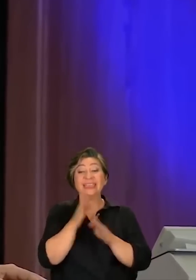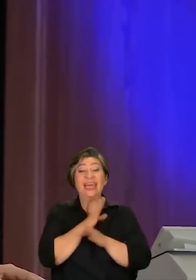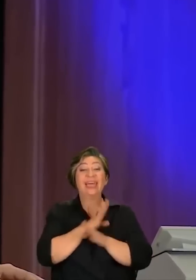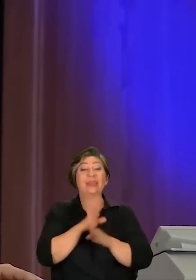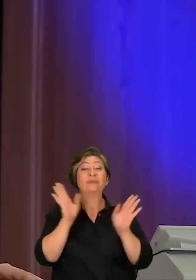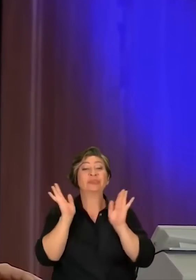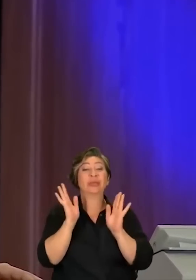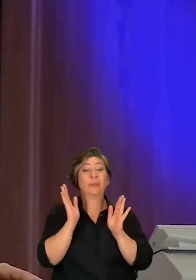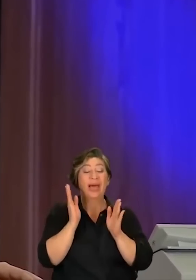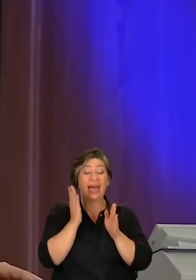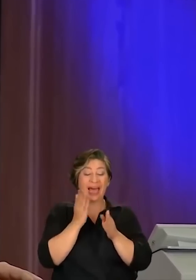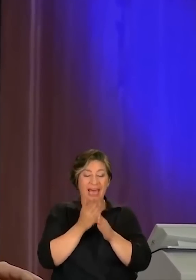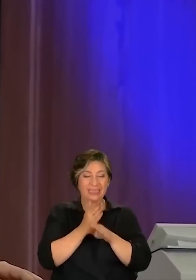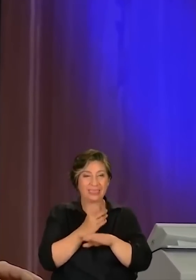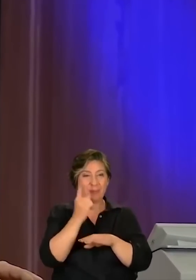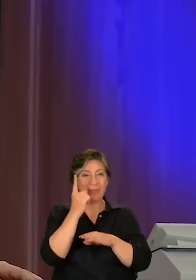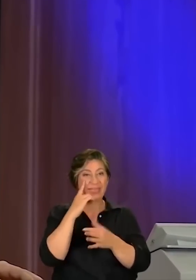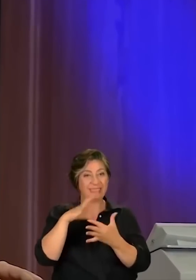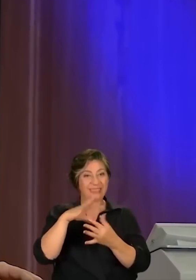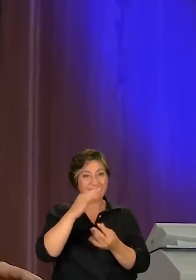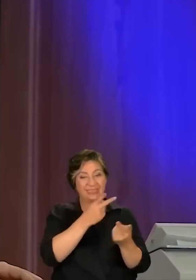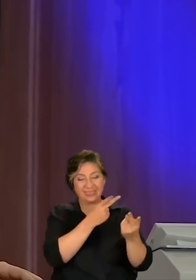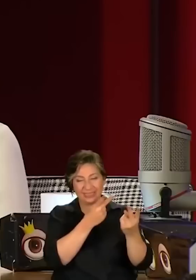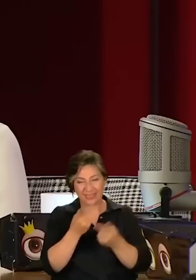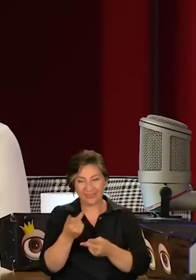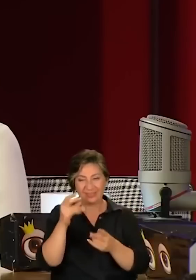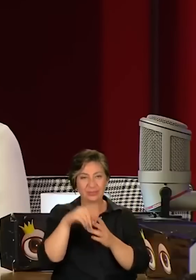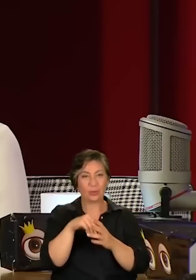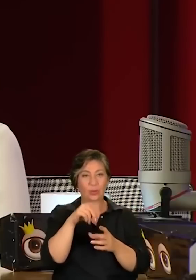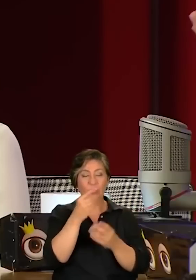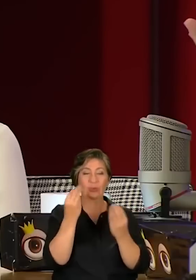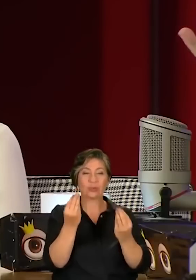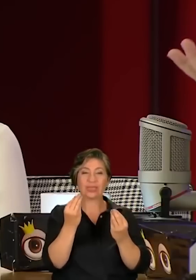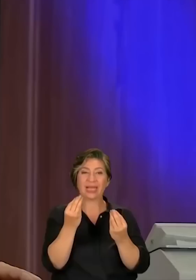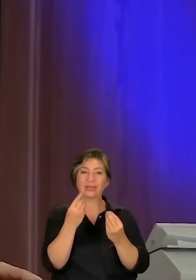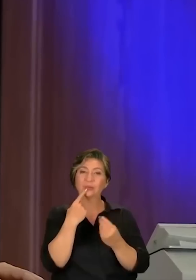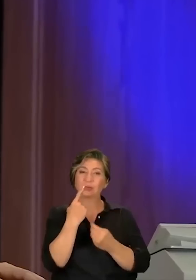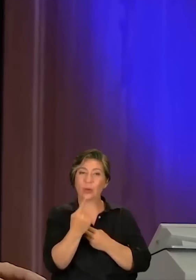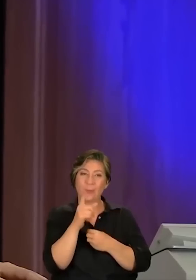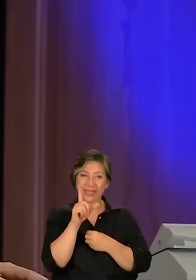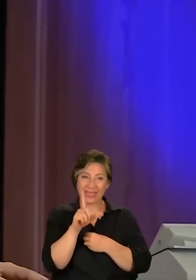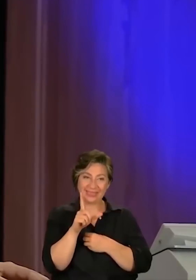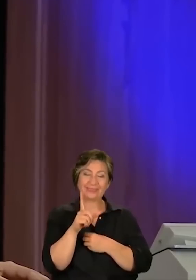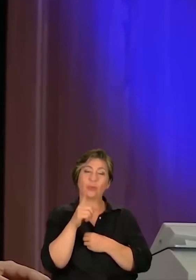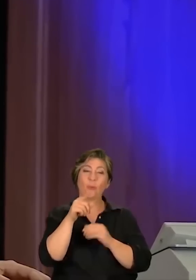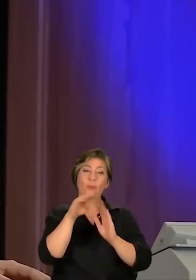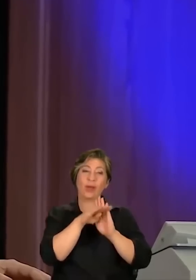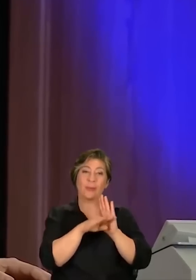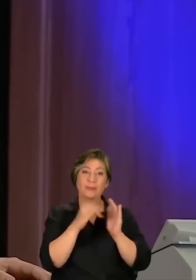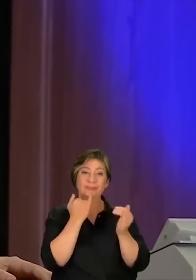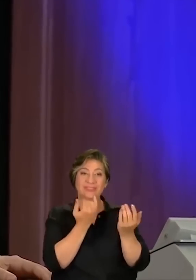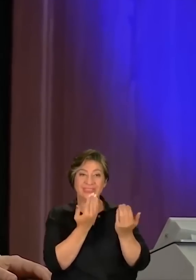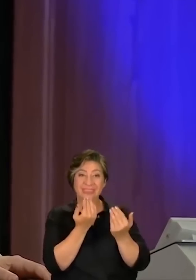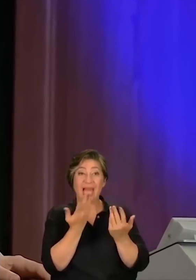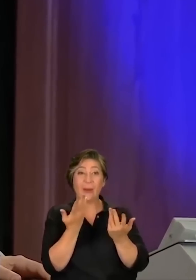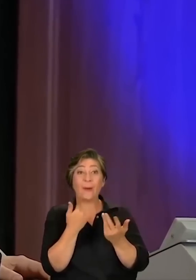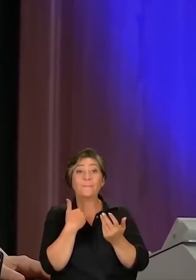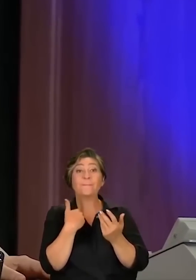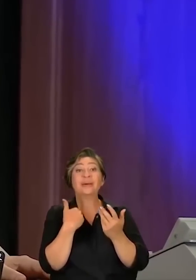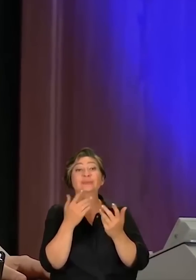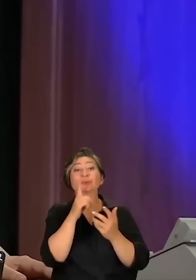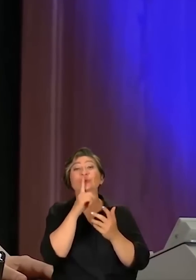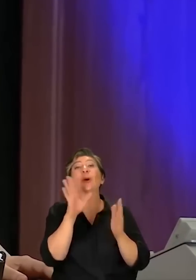dayanamayacağım. Yani aslında bir insanı çağırdığım zaman tabii onunla güzel şeyler söylemek lazım. Yani o programa gelecek ya fakat